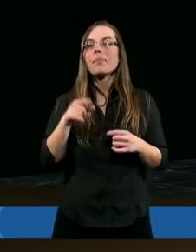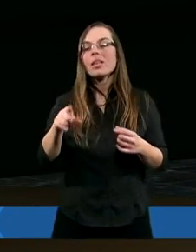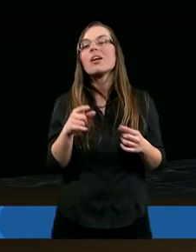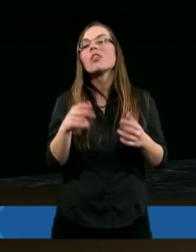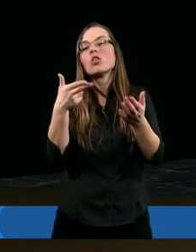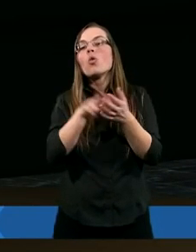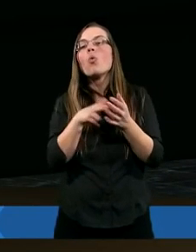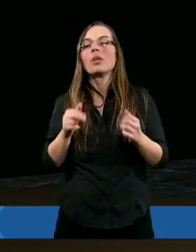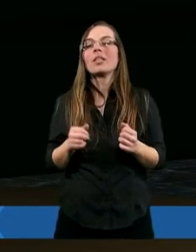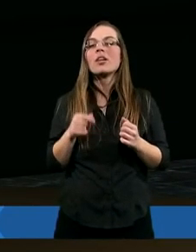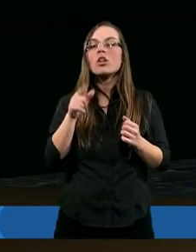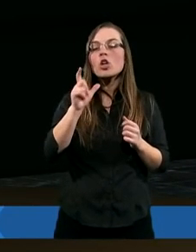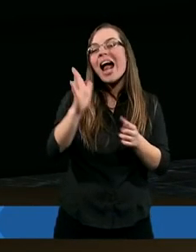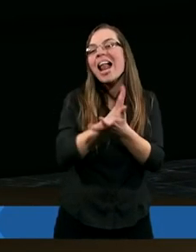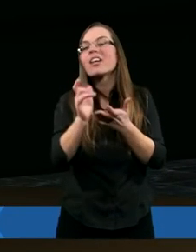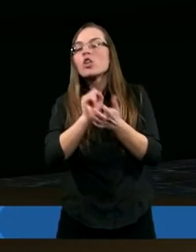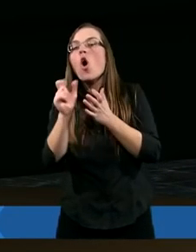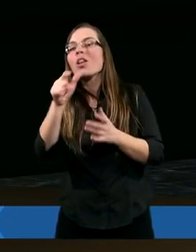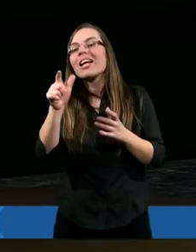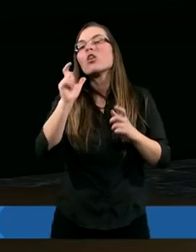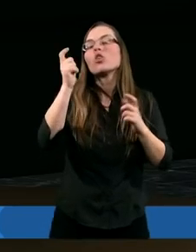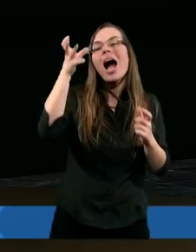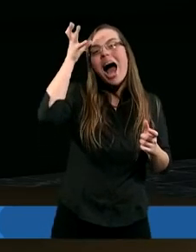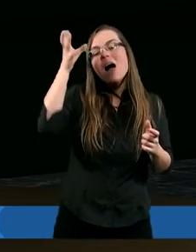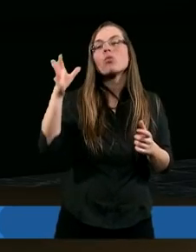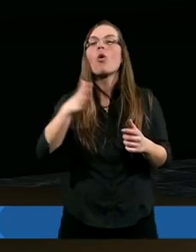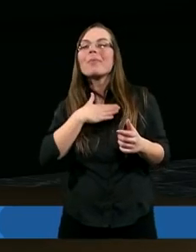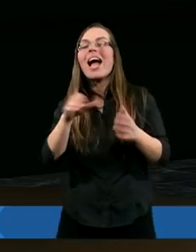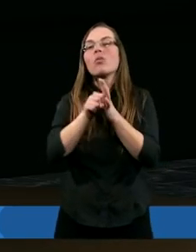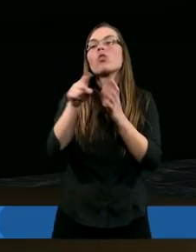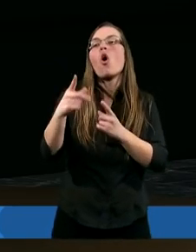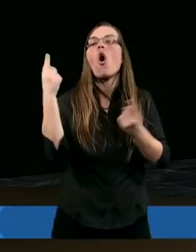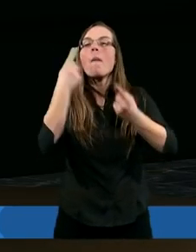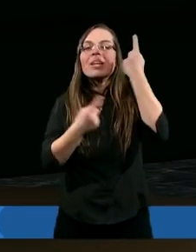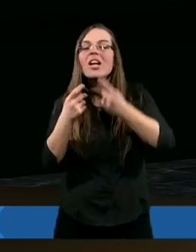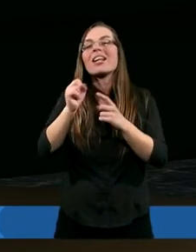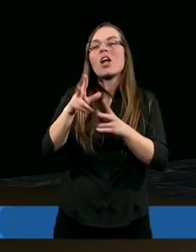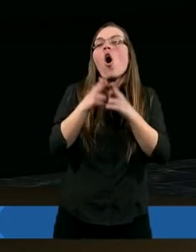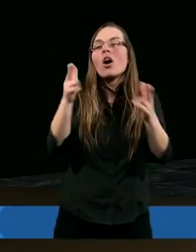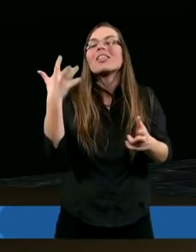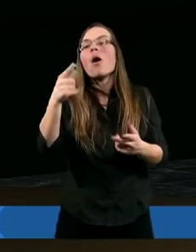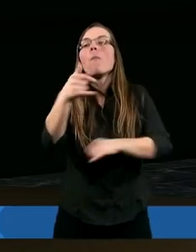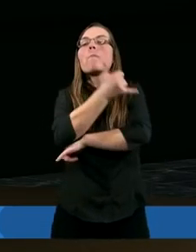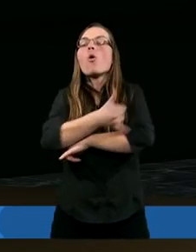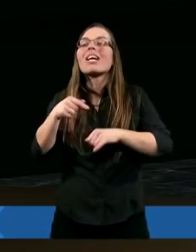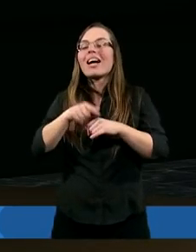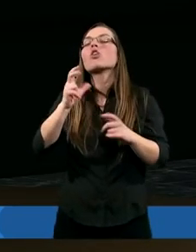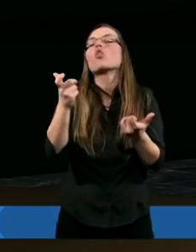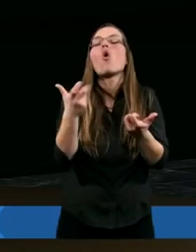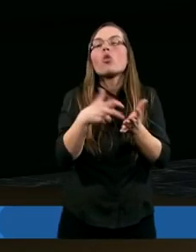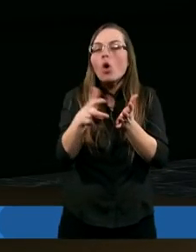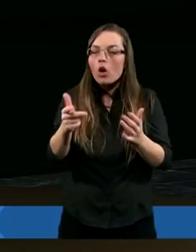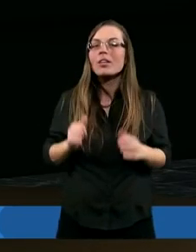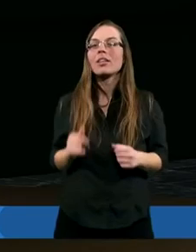Zależne też od tego, co autor używający takiego określenia chciał podkreślić,